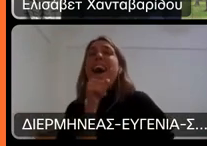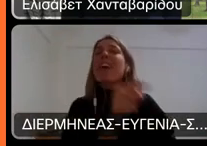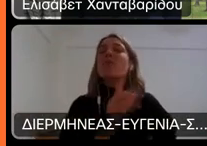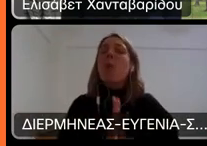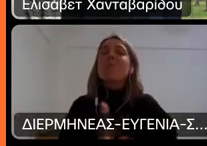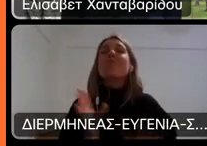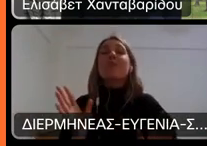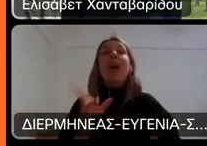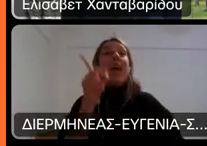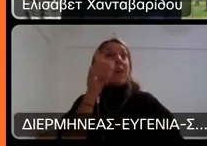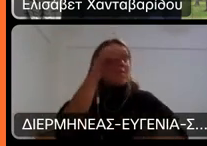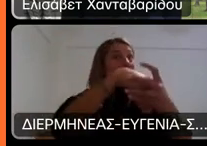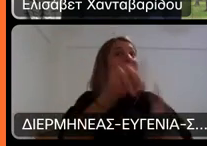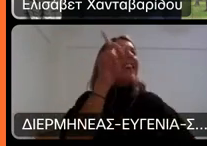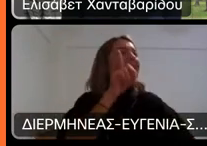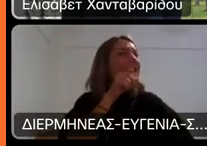είτε γυναίκες,